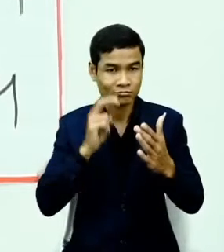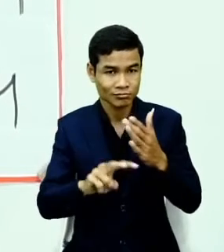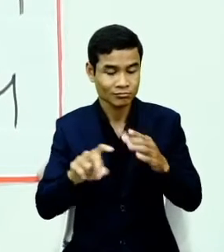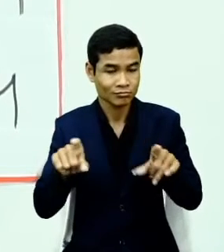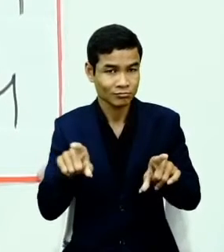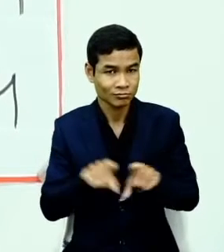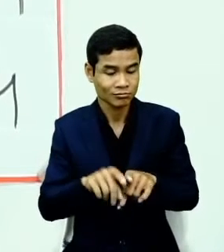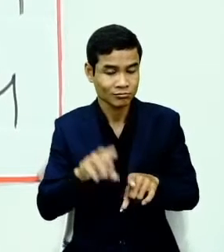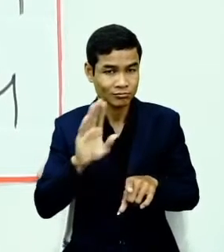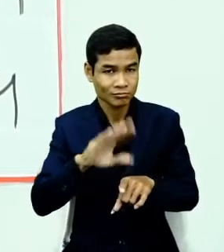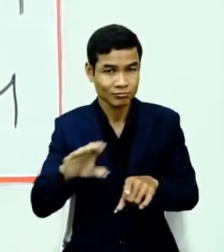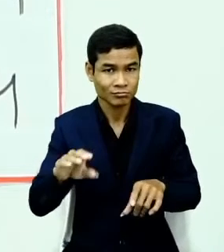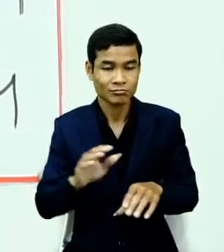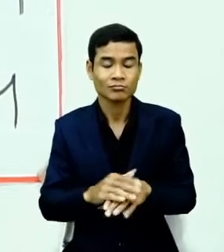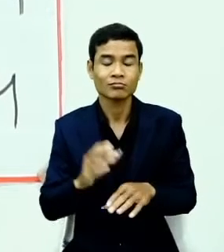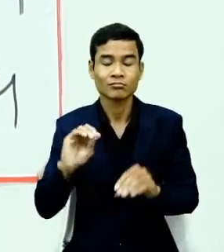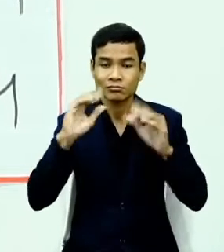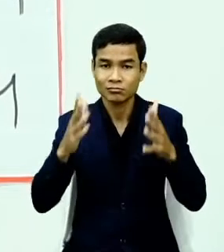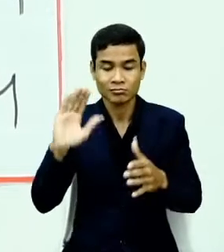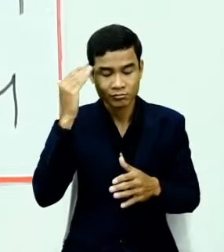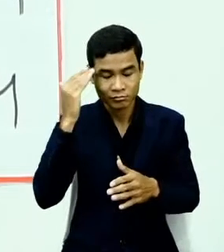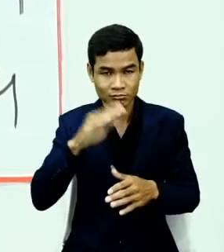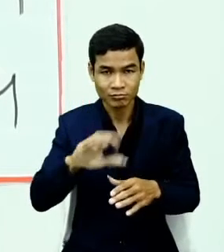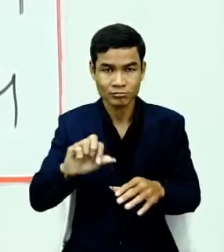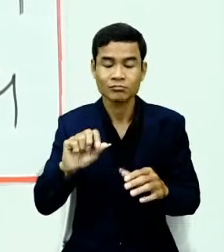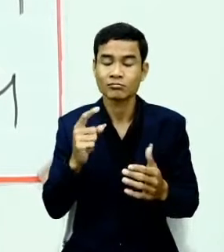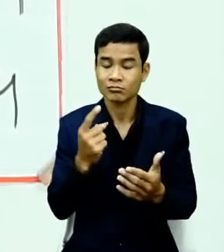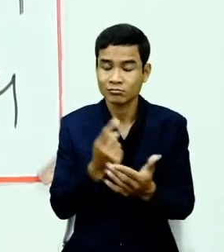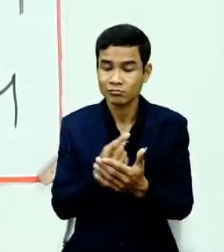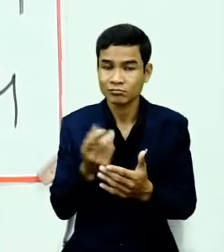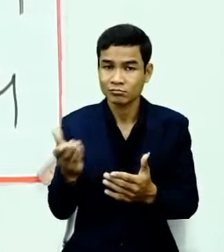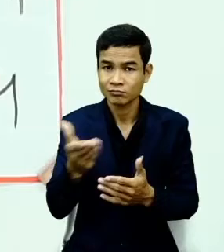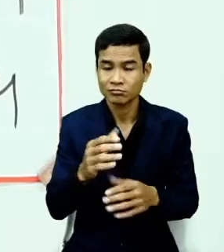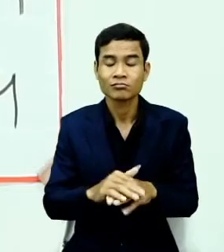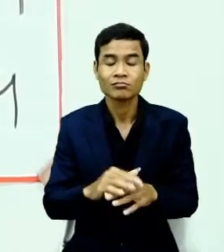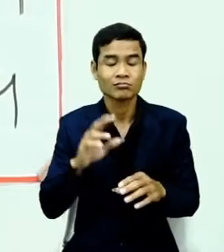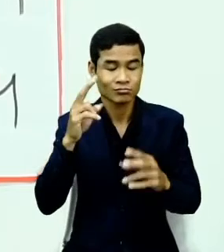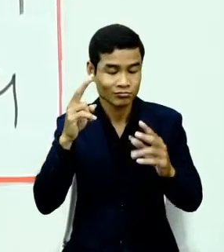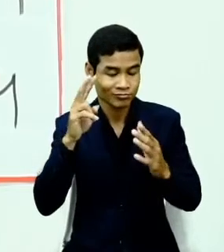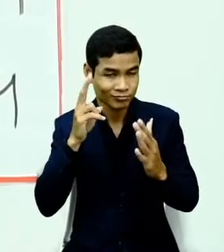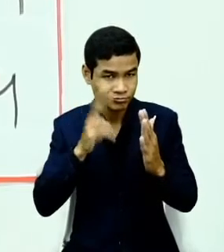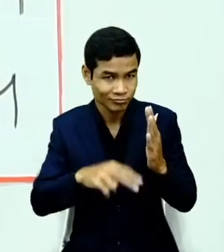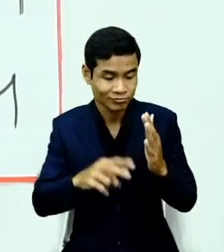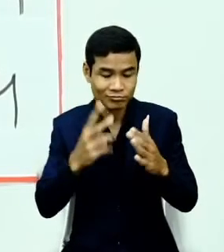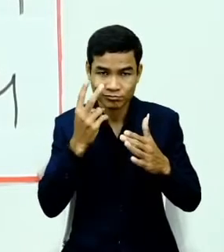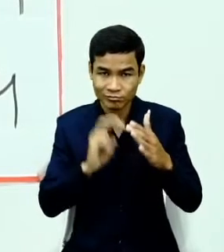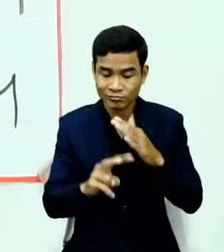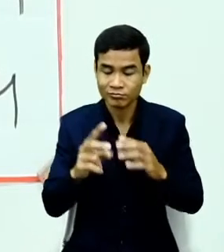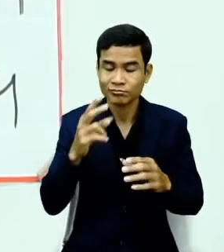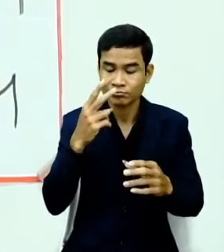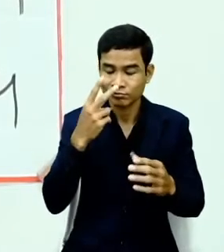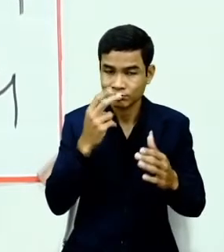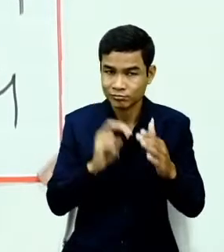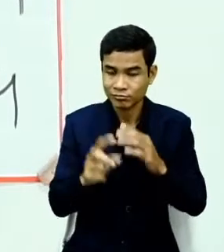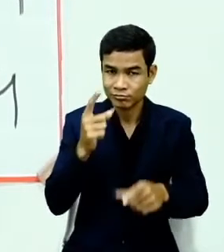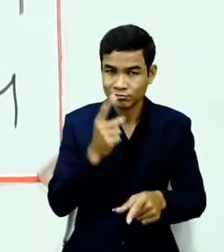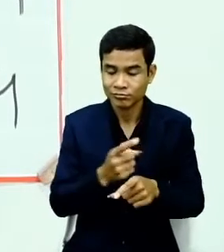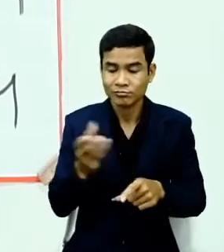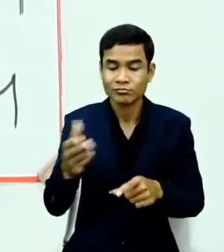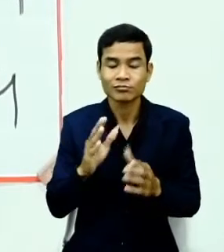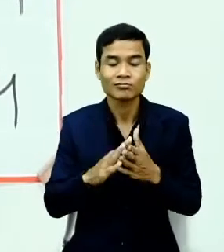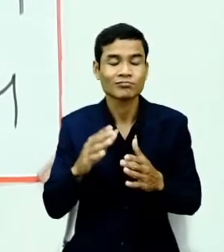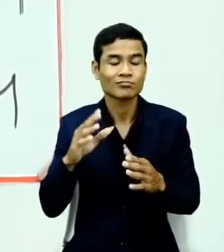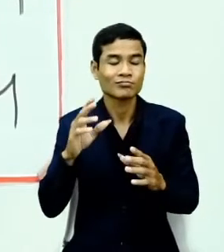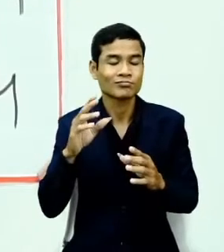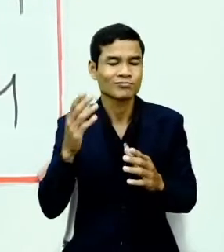យទេចាអ្នកគ្រូសង្ឃឹមថាកូនទាំងអស់គ្នាប្រកបជាបានចាប៉ាន់ស្មាននឹងទស្សន៍ទាយបានត្រឹមត្រូវណាចាតើផ្ចៅ